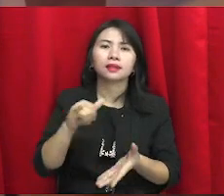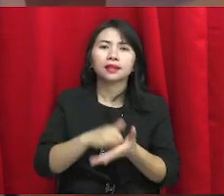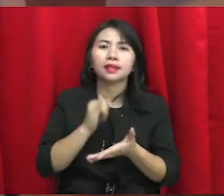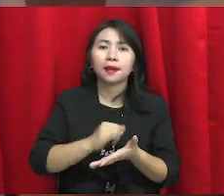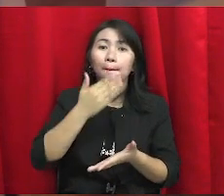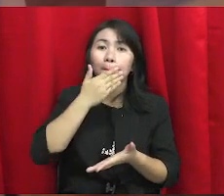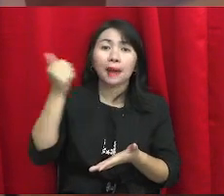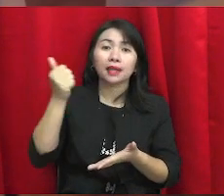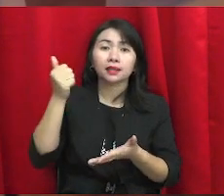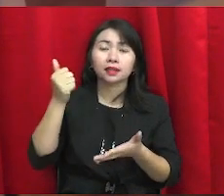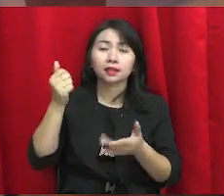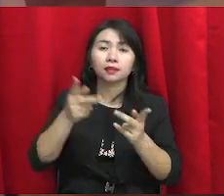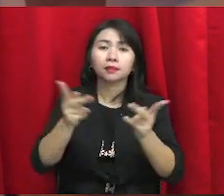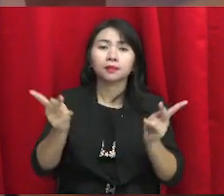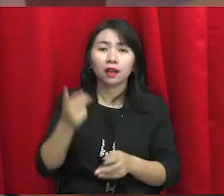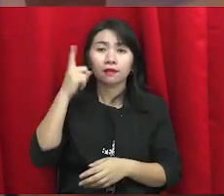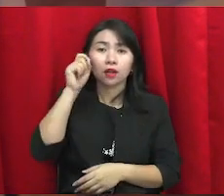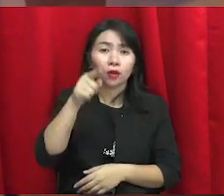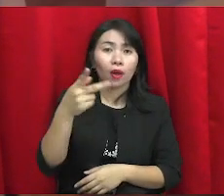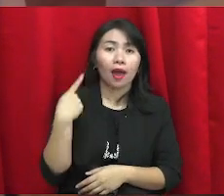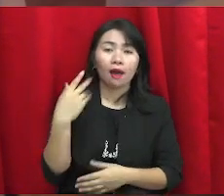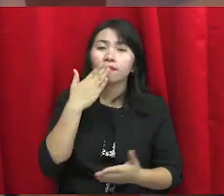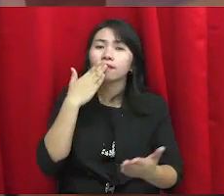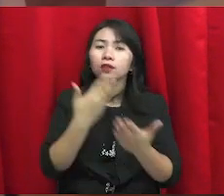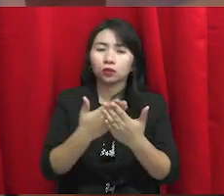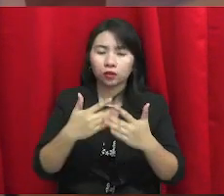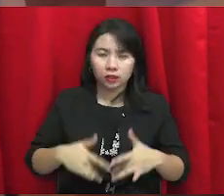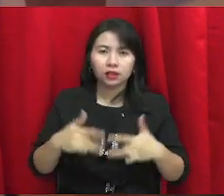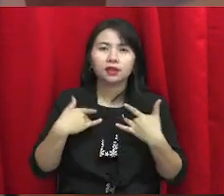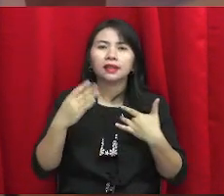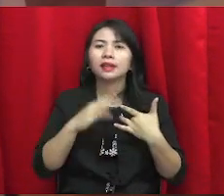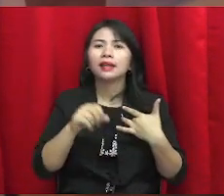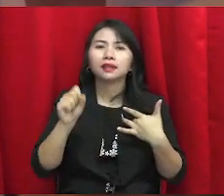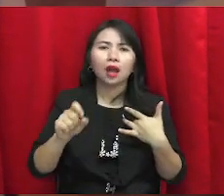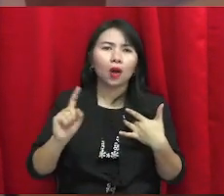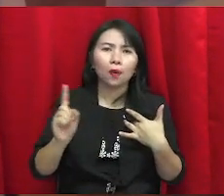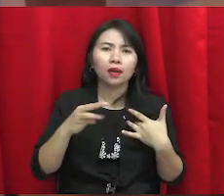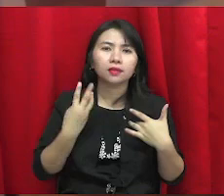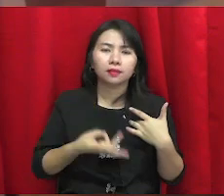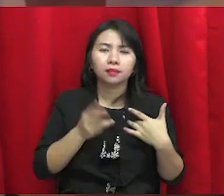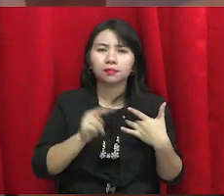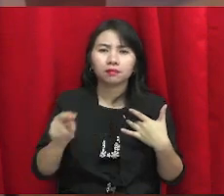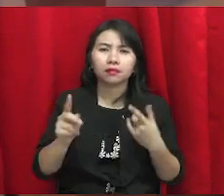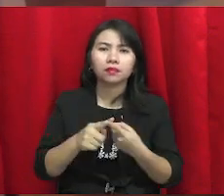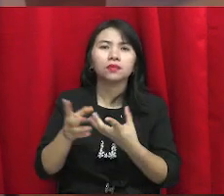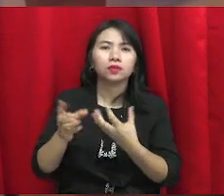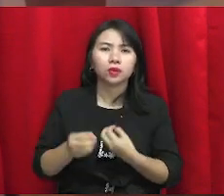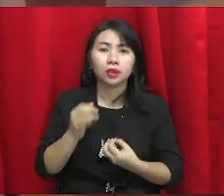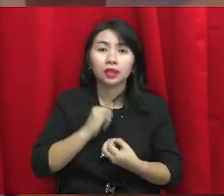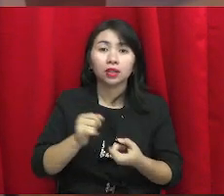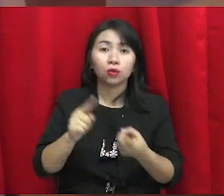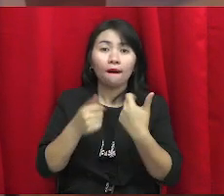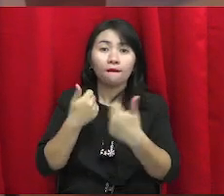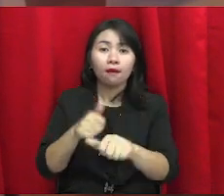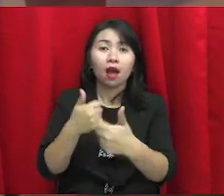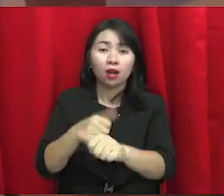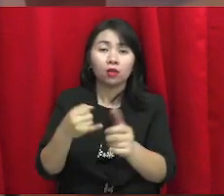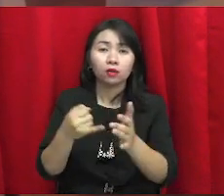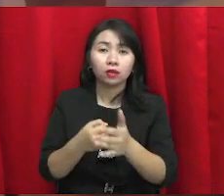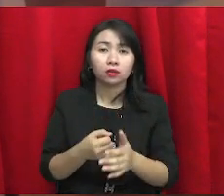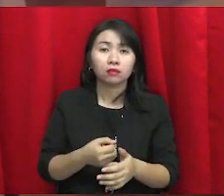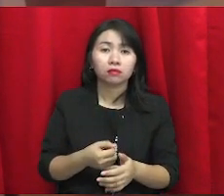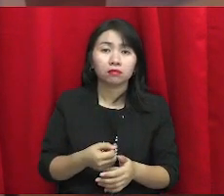na lugar para kayo magkaroon ng maayos na buhay. That's right. Ang kinakailangan na lamang po talaga natin ay sundin ito. May kalooban